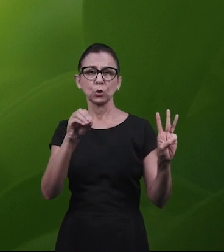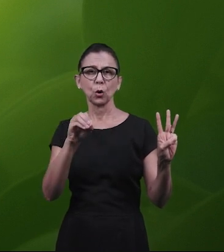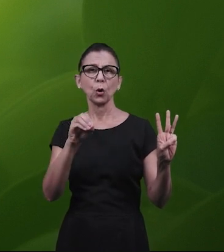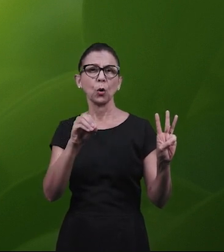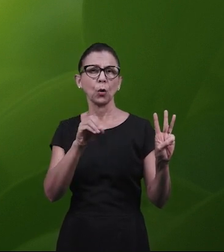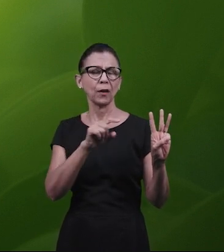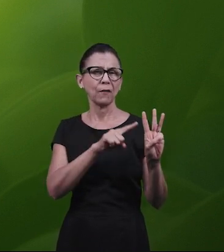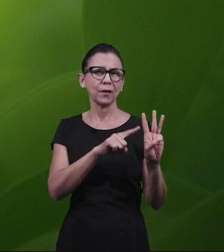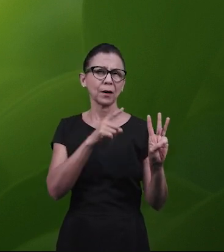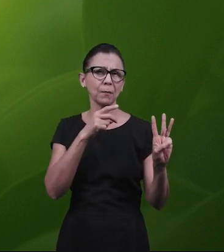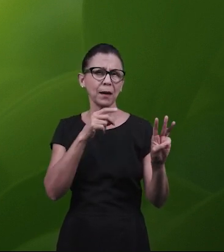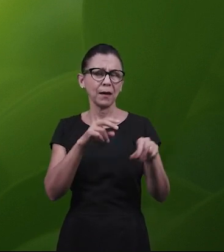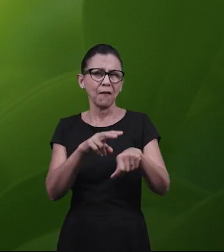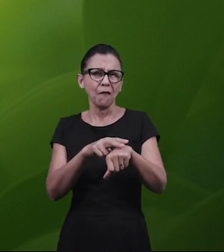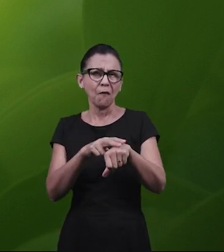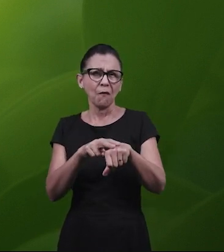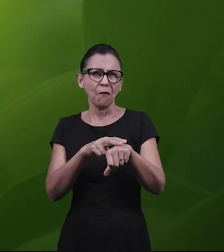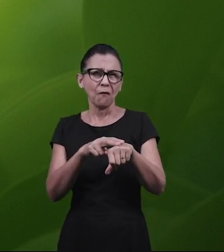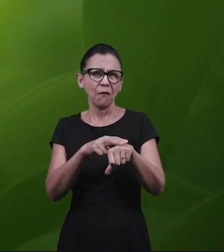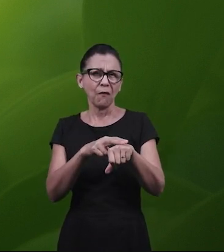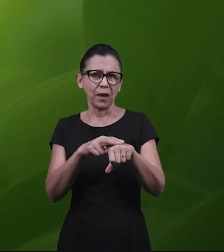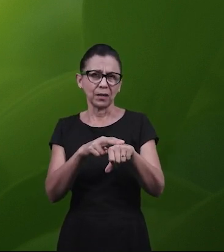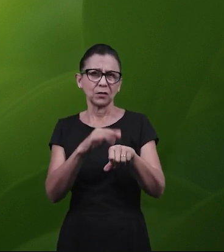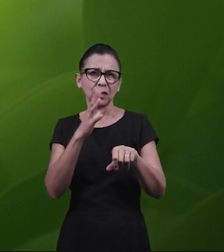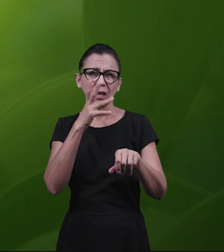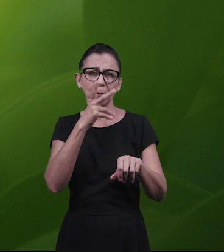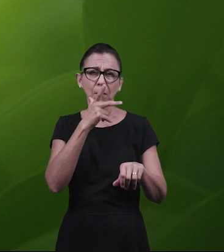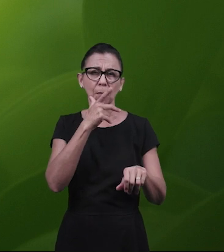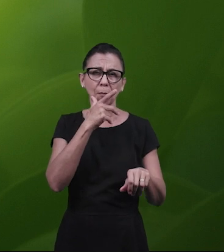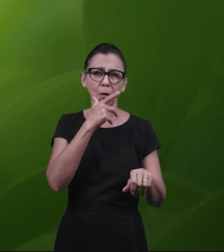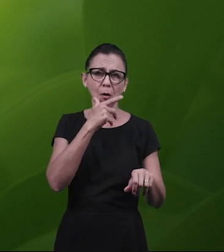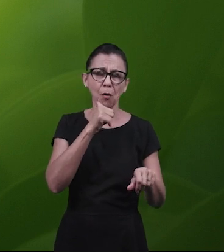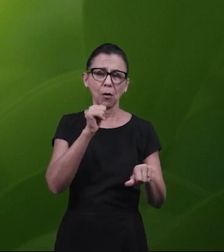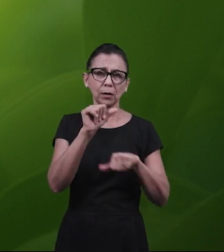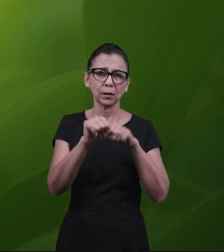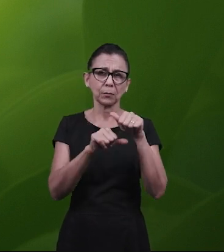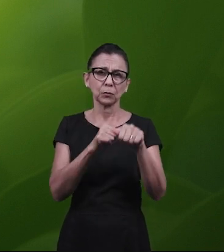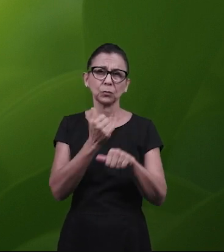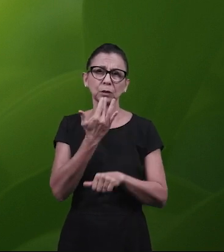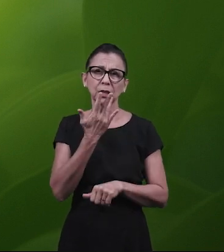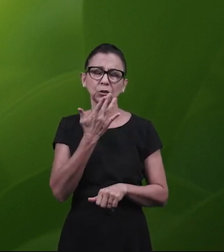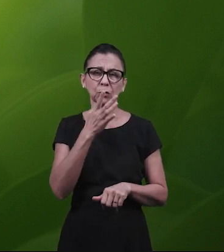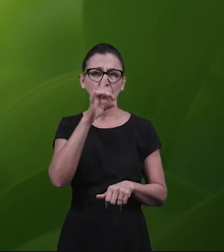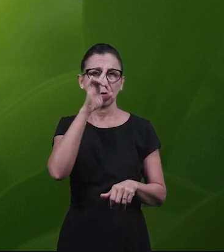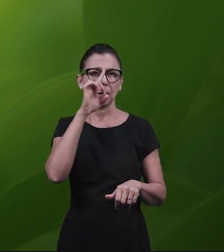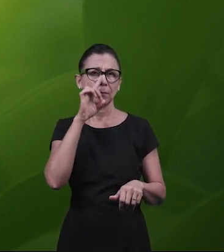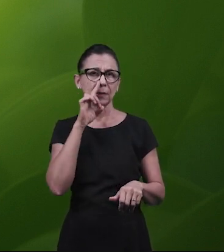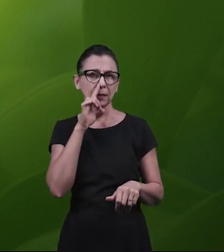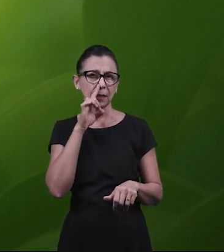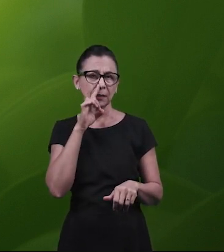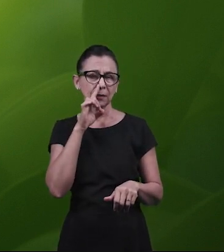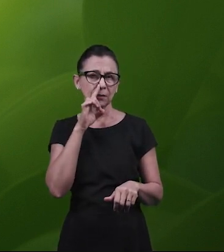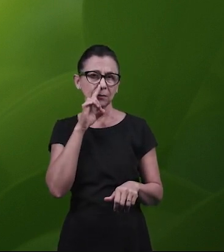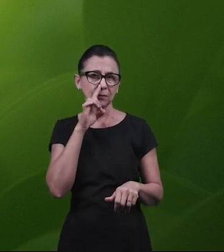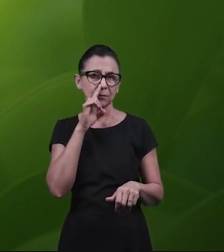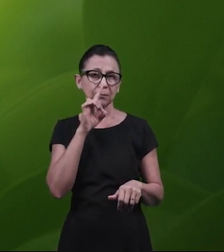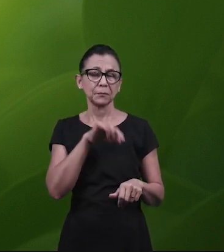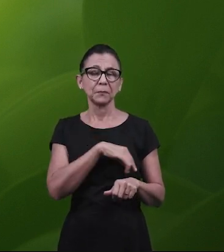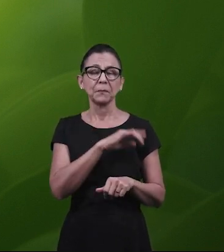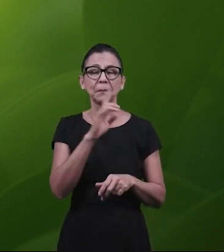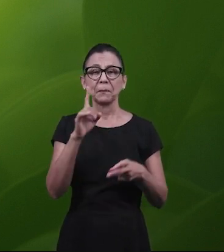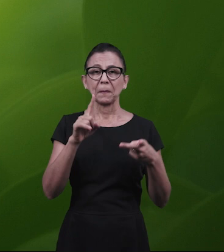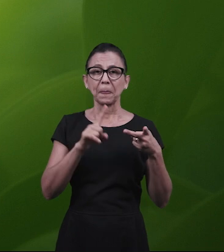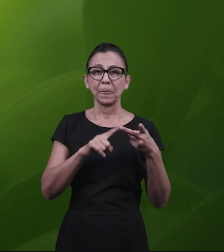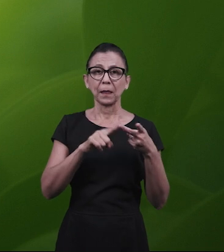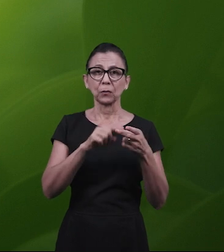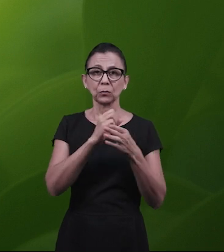il est plus vert. Donc, même au moment de la maturation, l'ivraie, il est en